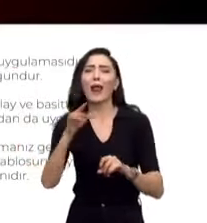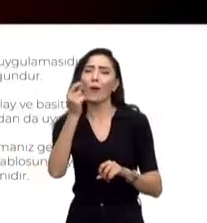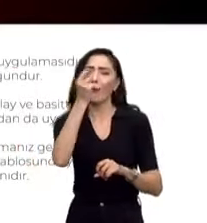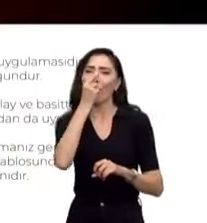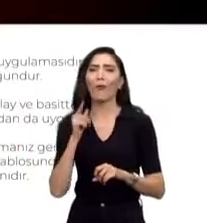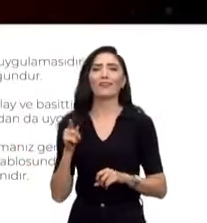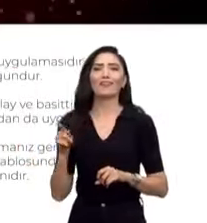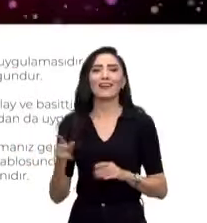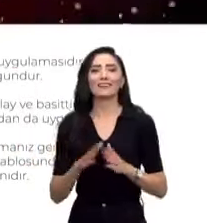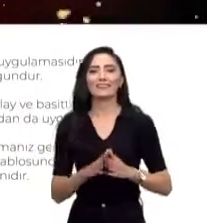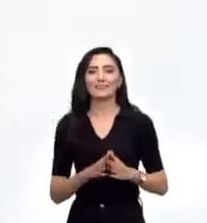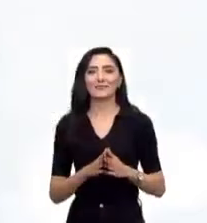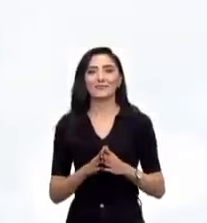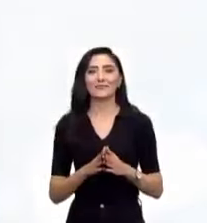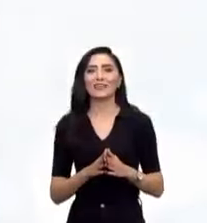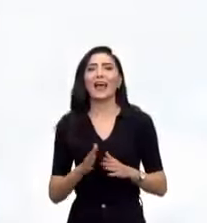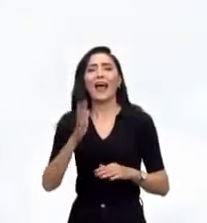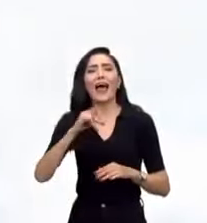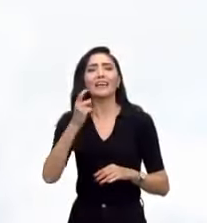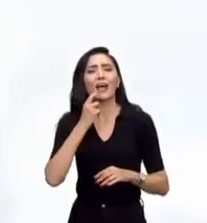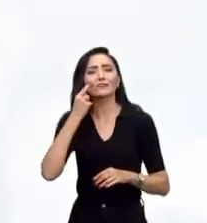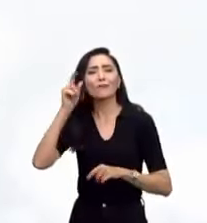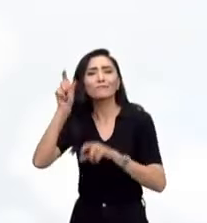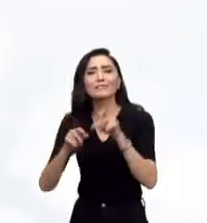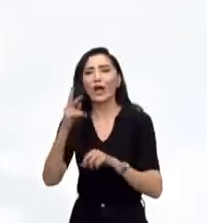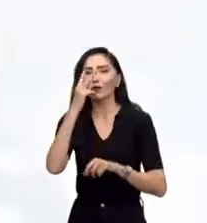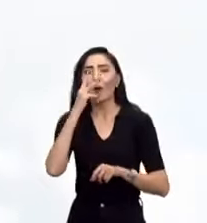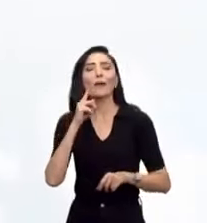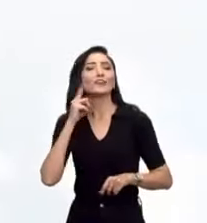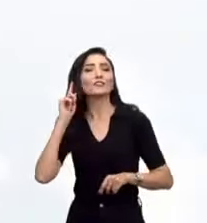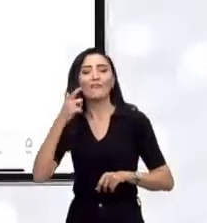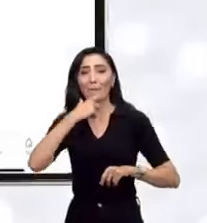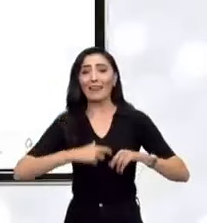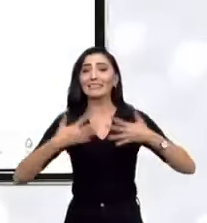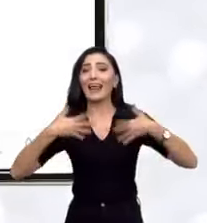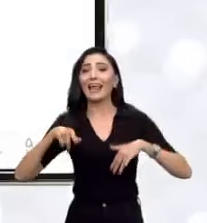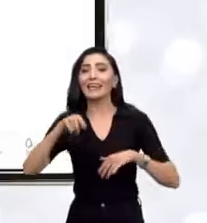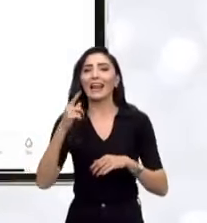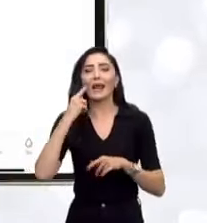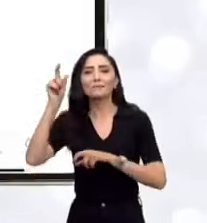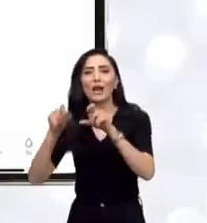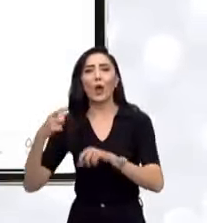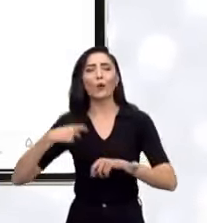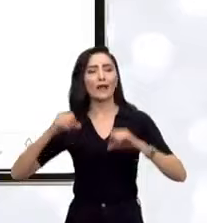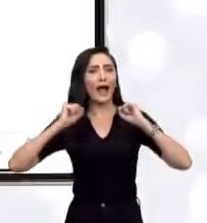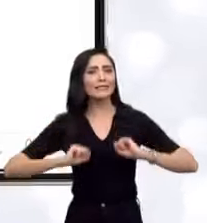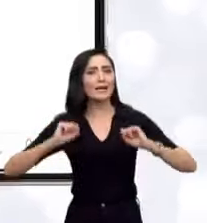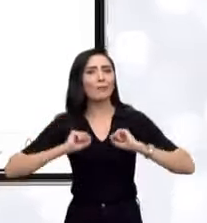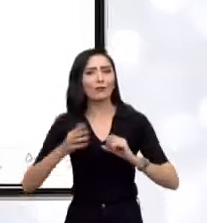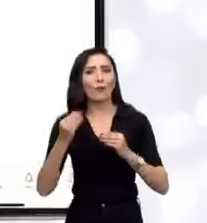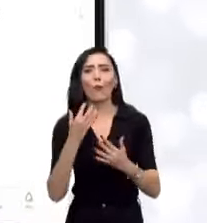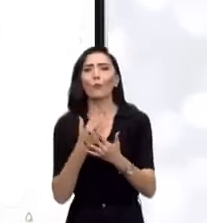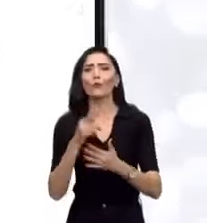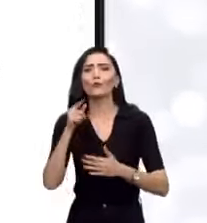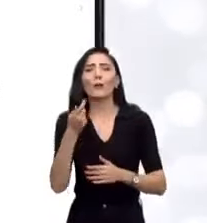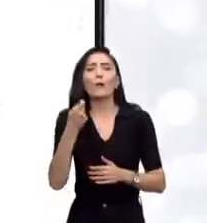kolay yöntem. Her yaştan insanla görme, işitme ve bedensel engelli bireylere özel antrenmanlar içeren